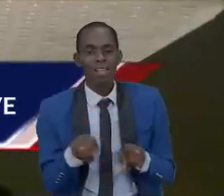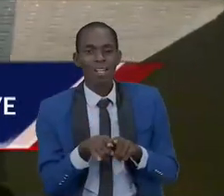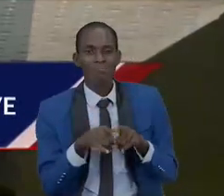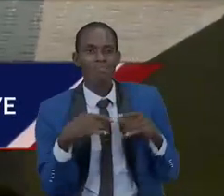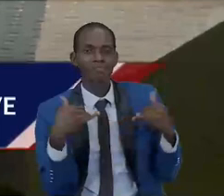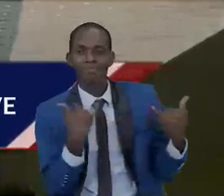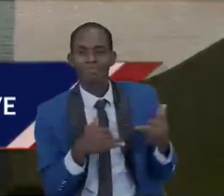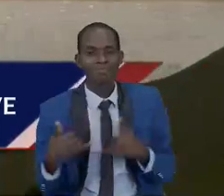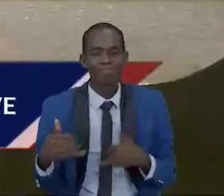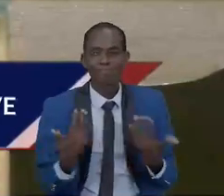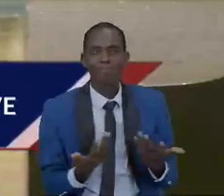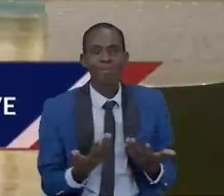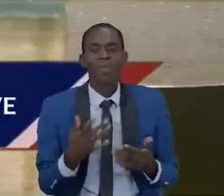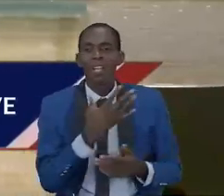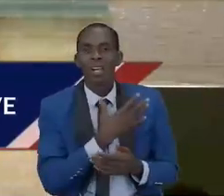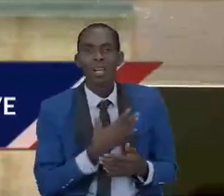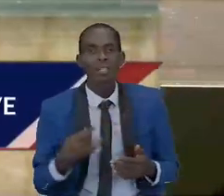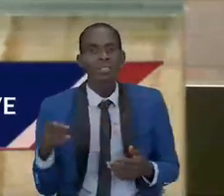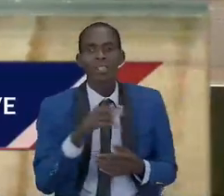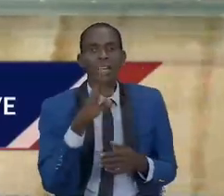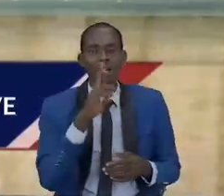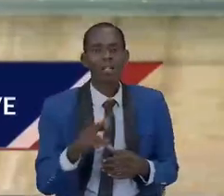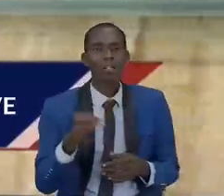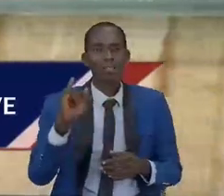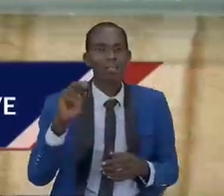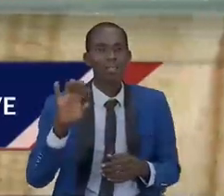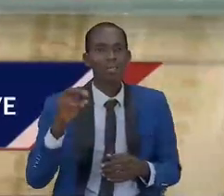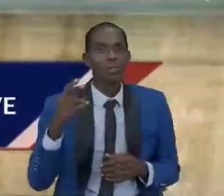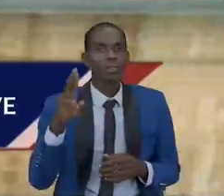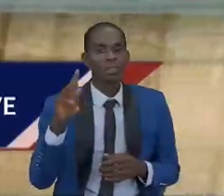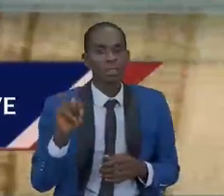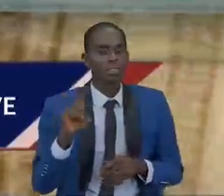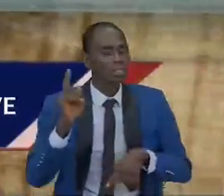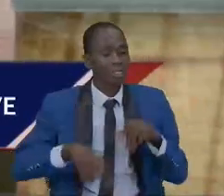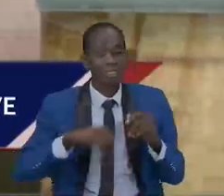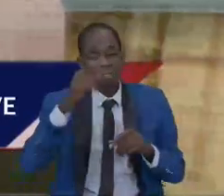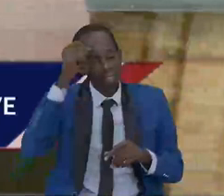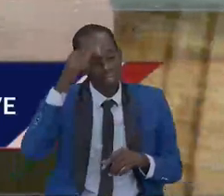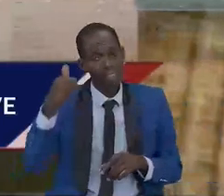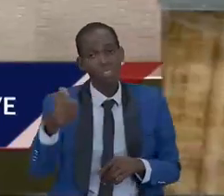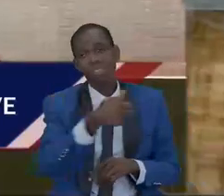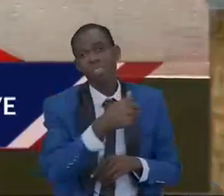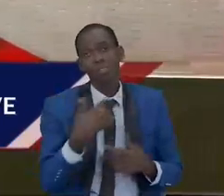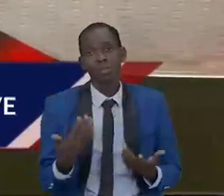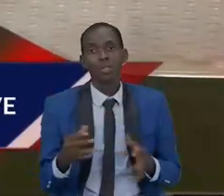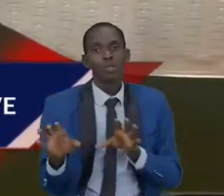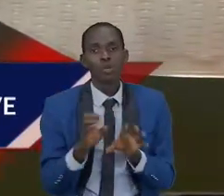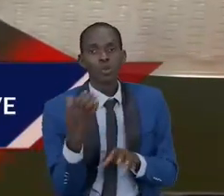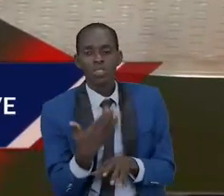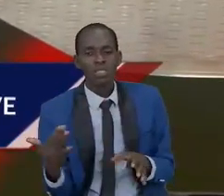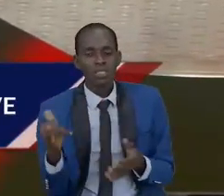c'est comme ils sont des anarqueurs incohérents ils ne peuvent même pas se prendre eux-mêmes